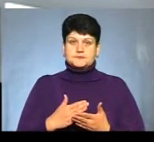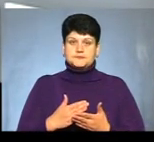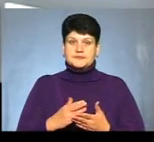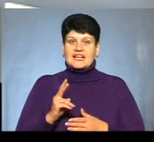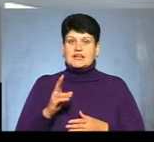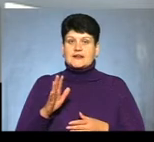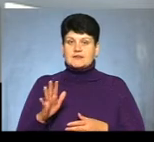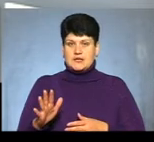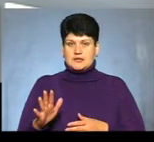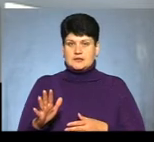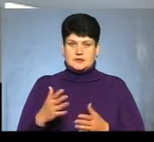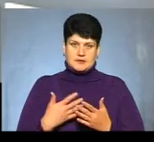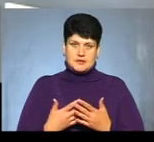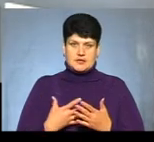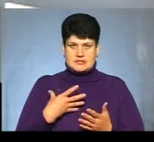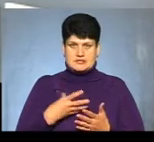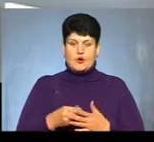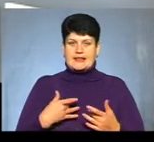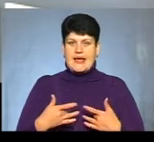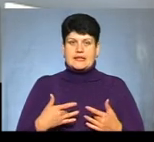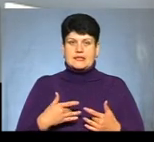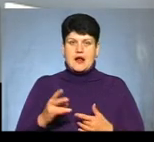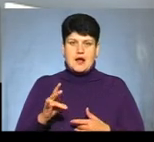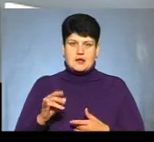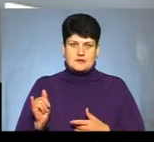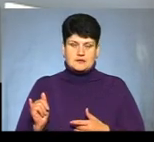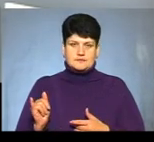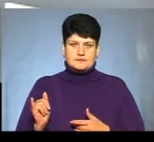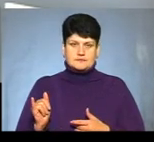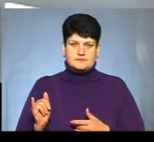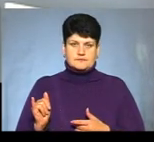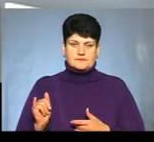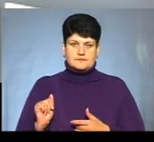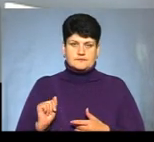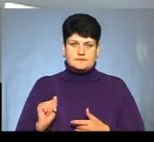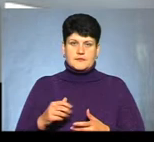мав, скажімо, квартири, свої власні, театральні, як кажуть,